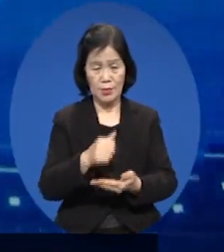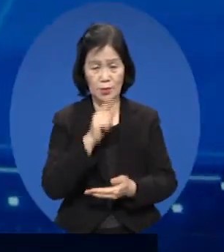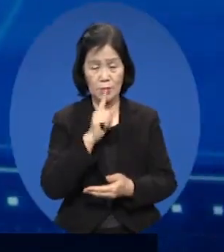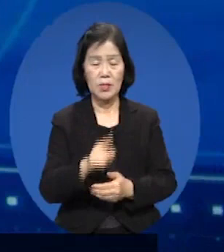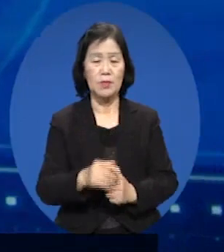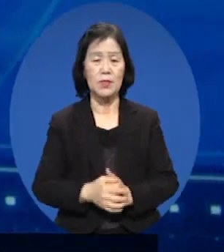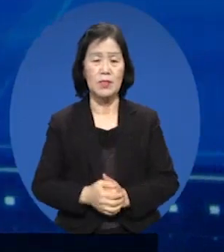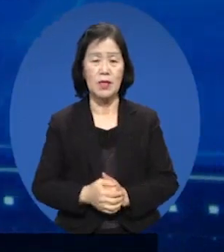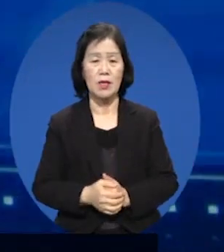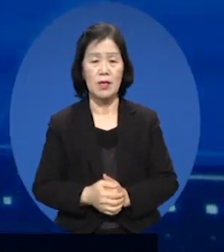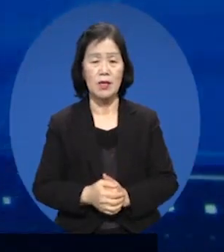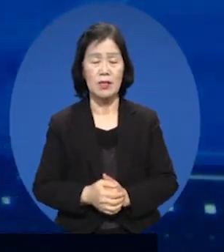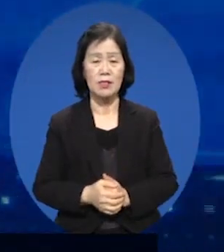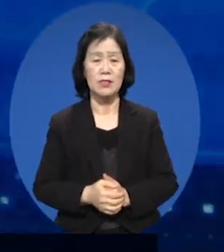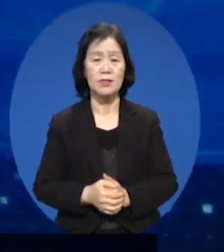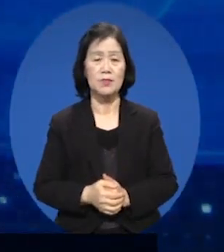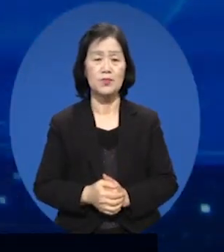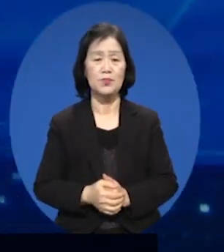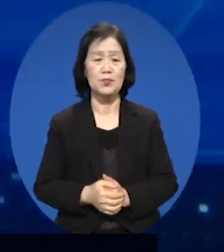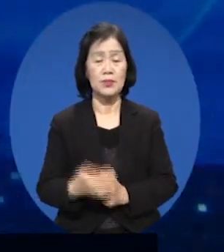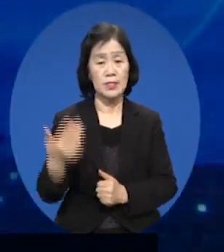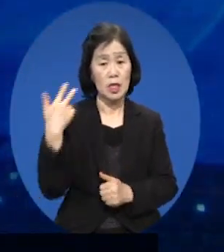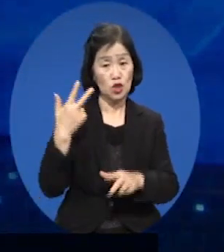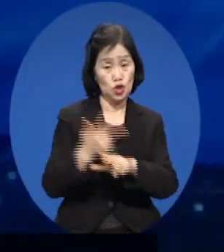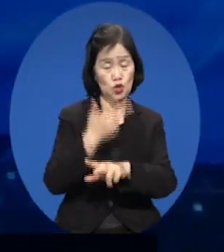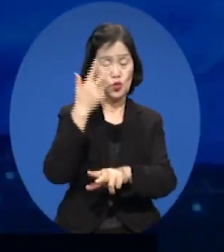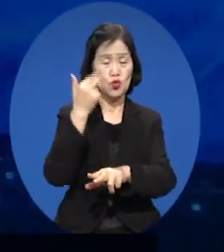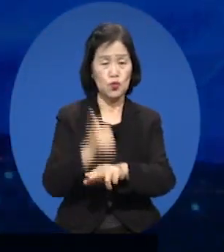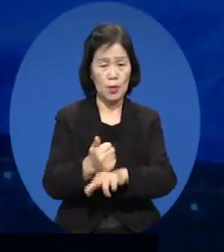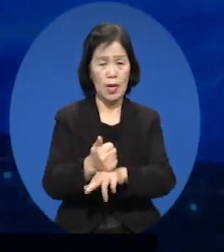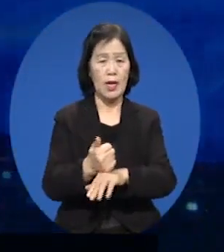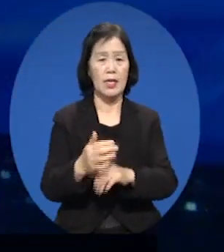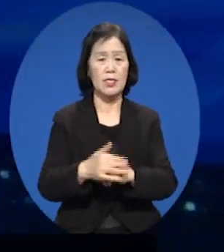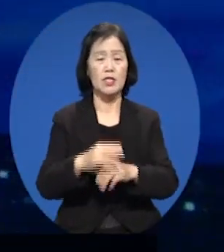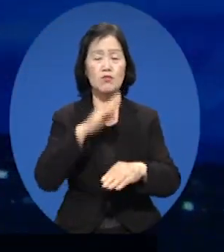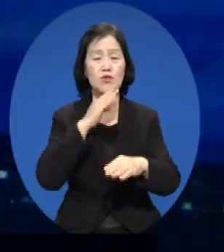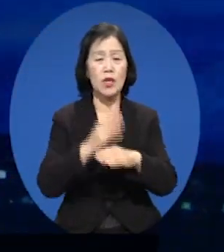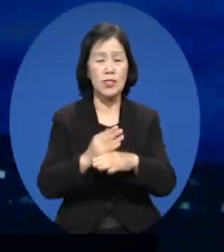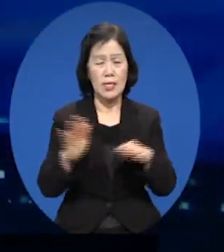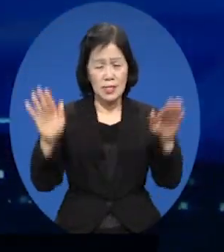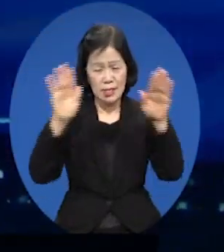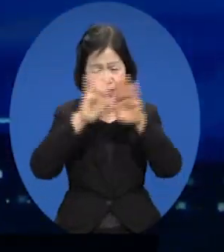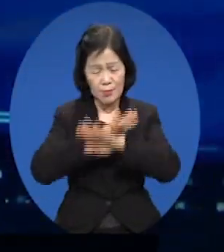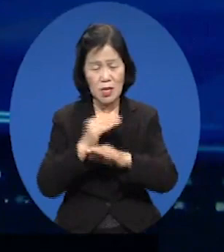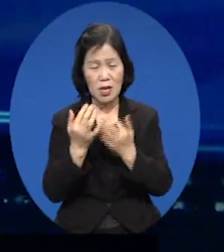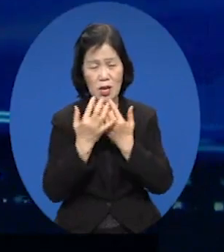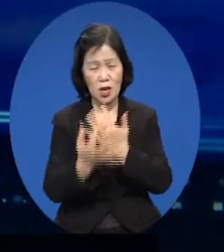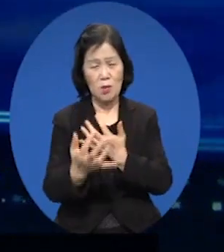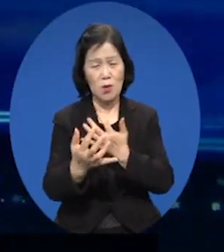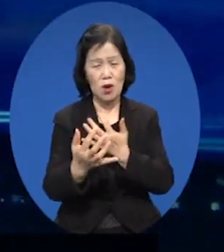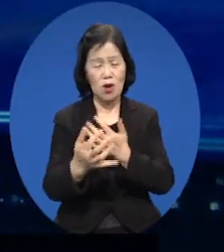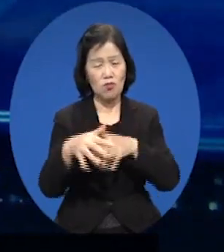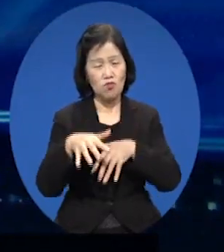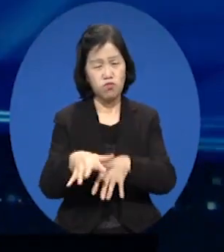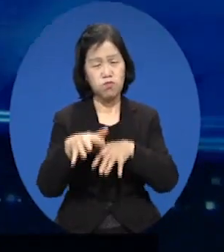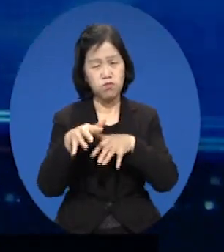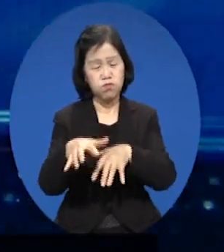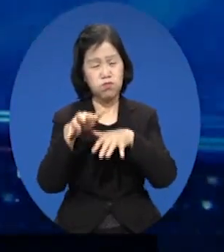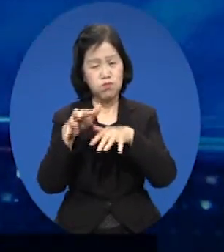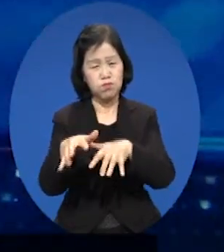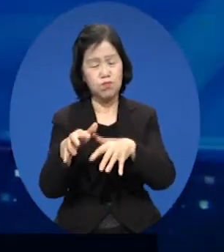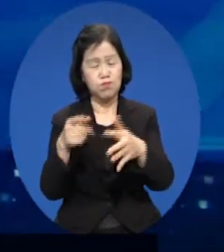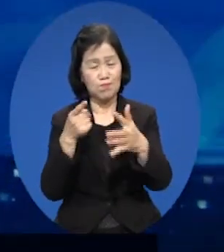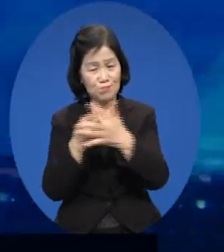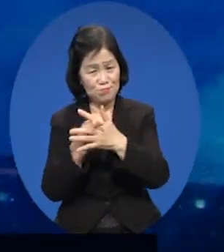이 부분을 왜 말씀드리는 야 하면 지난 주말 즈음해서 이 북한에서 신야 열병식 의 열린 정망 a 따라 고우리